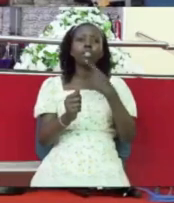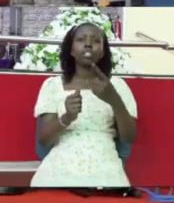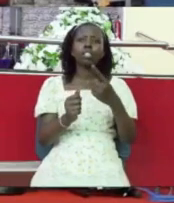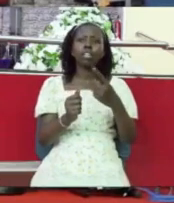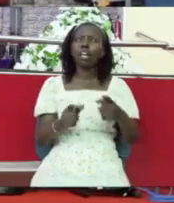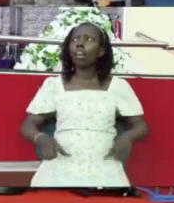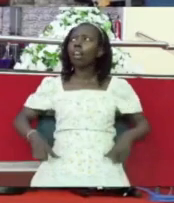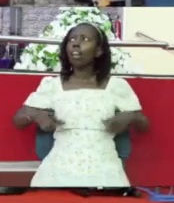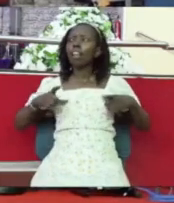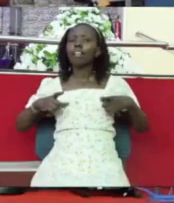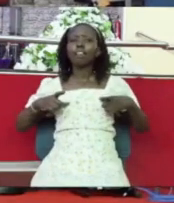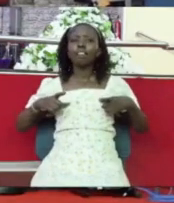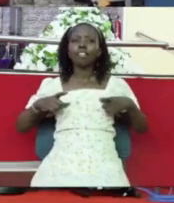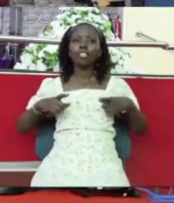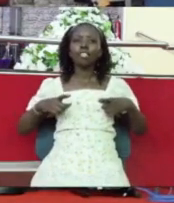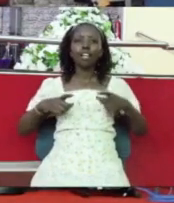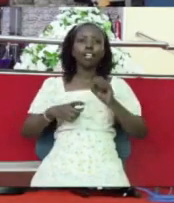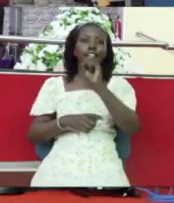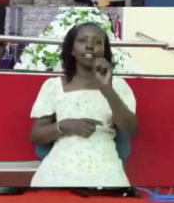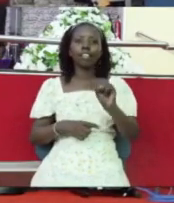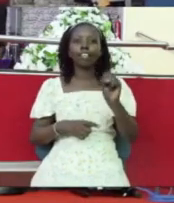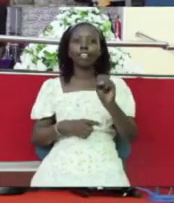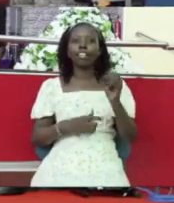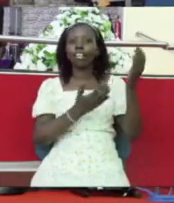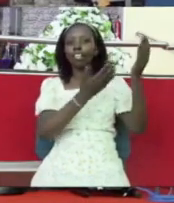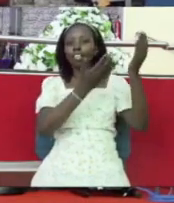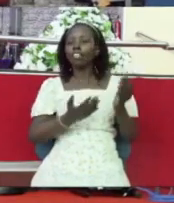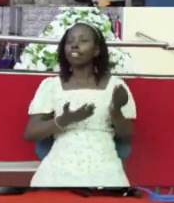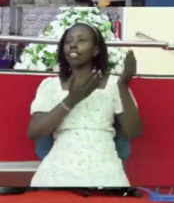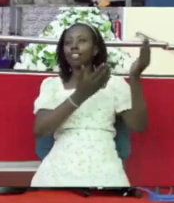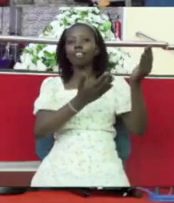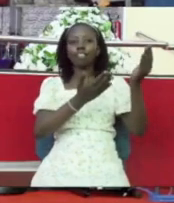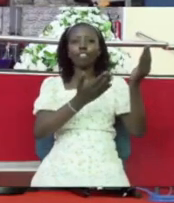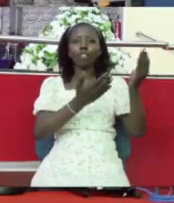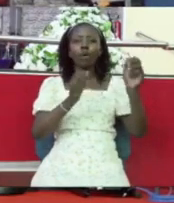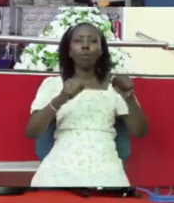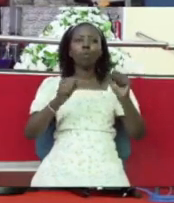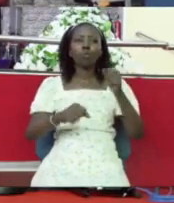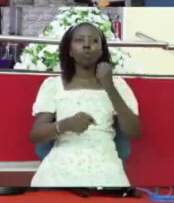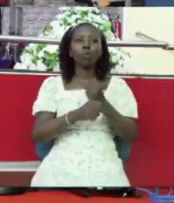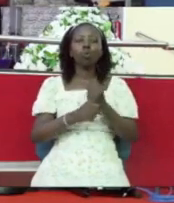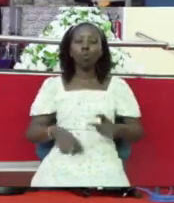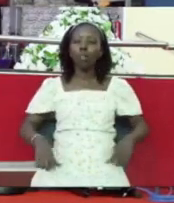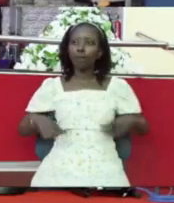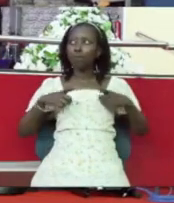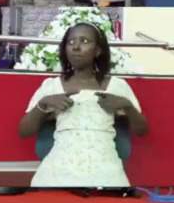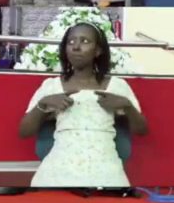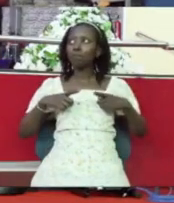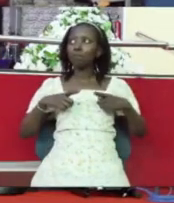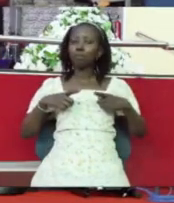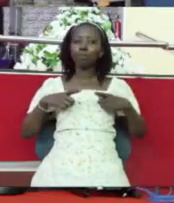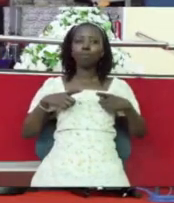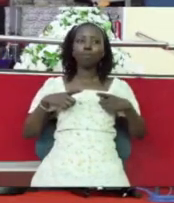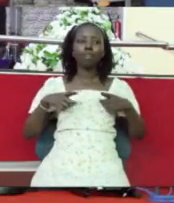sacrifices. Mahali ambapo inasema ya kwamba sisi ni dhabihu ambazo ziko hai. We will be able to do life. Tutaweza kuendeleza maisha yetu.